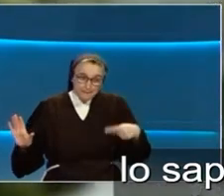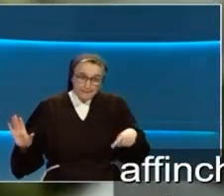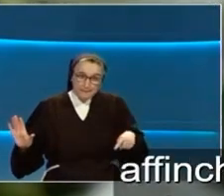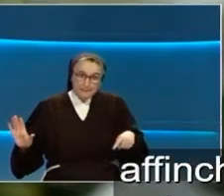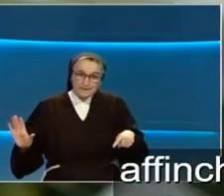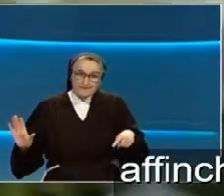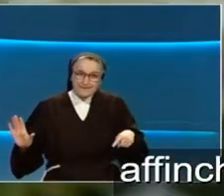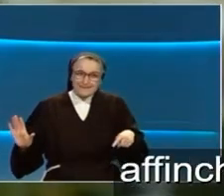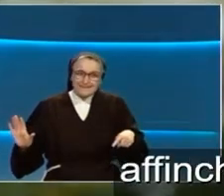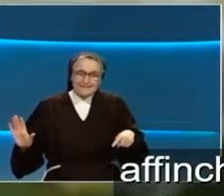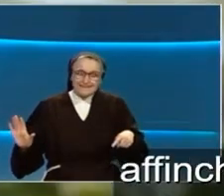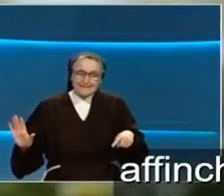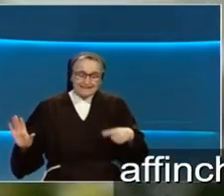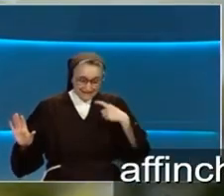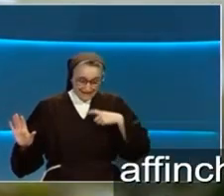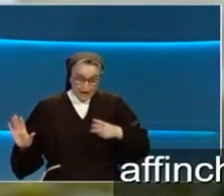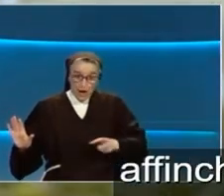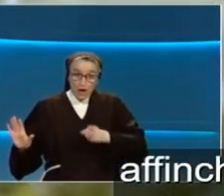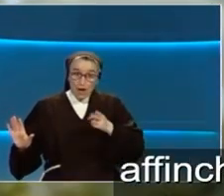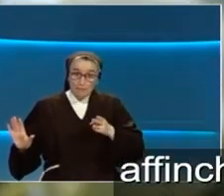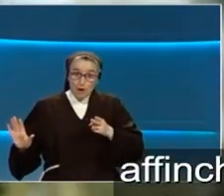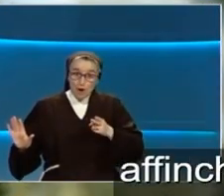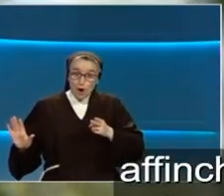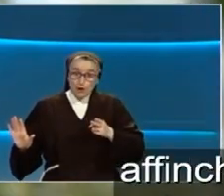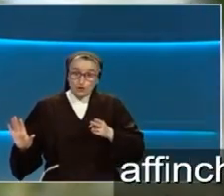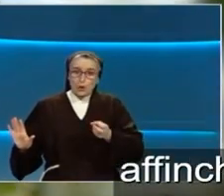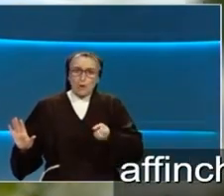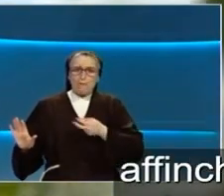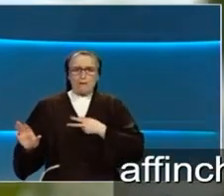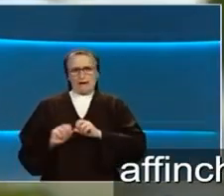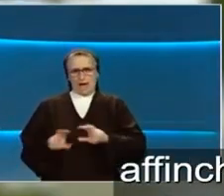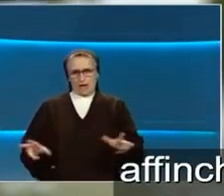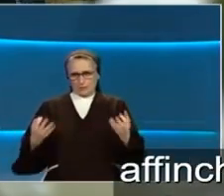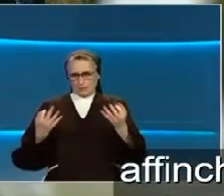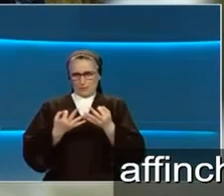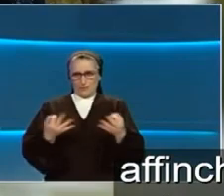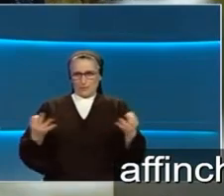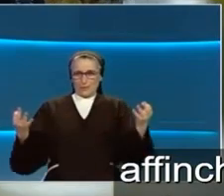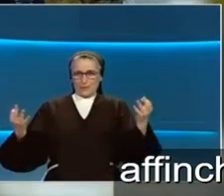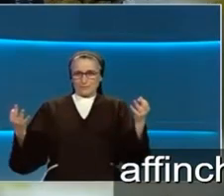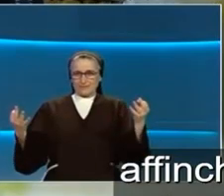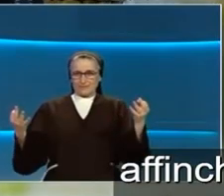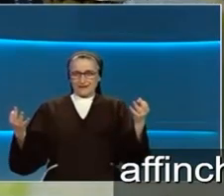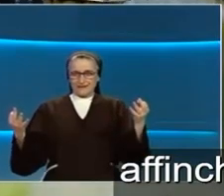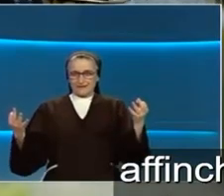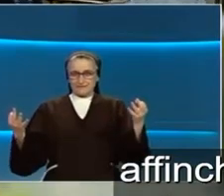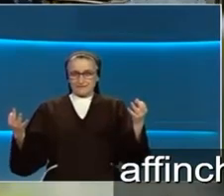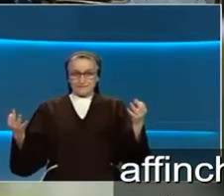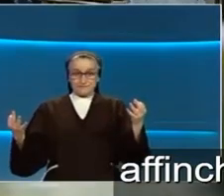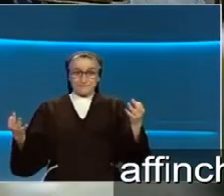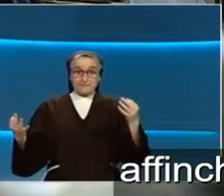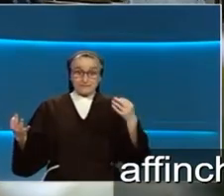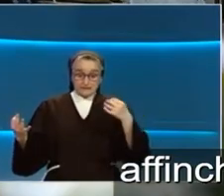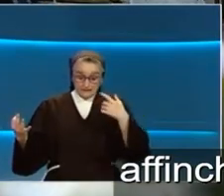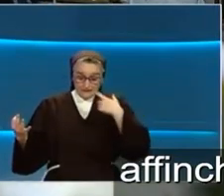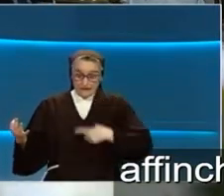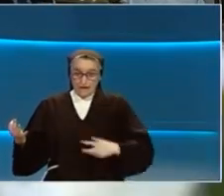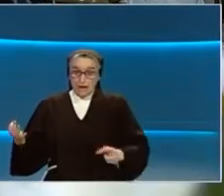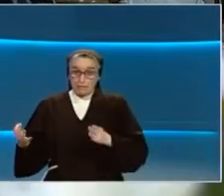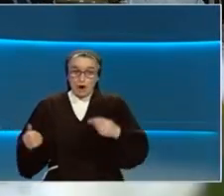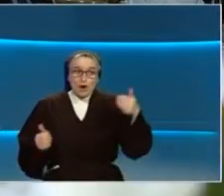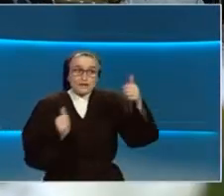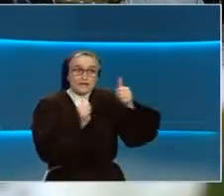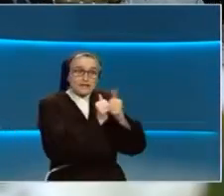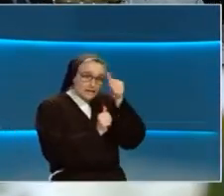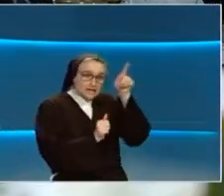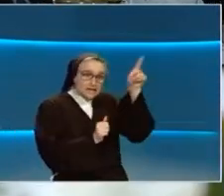Infatti, chi è morto è liberato dal peccato. Ma se siamo morti con